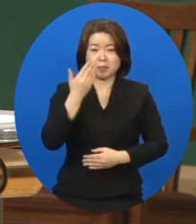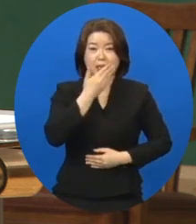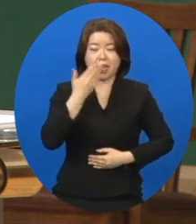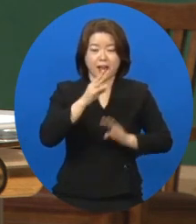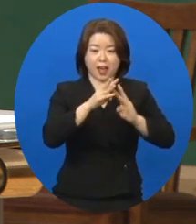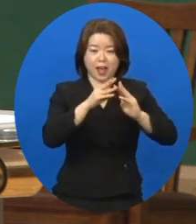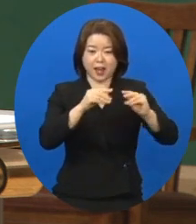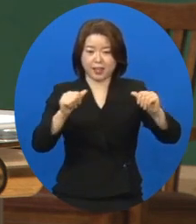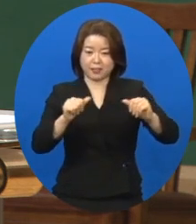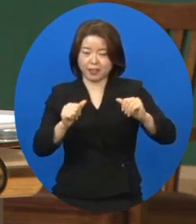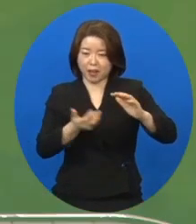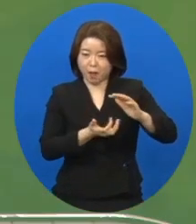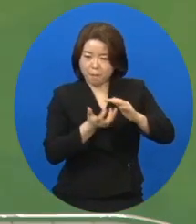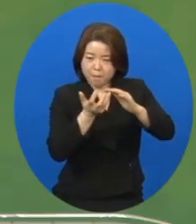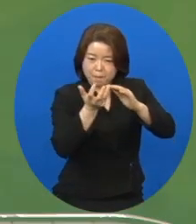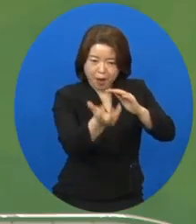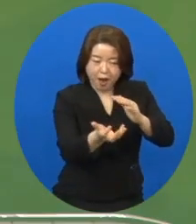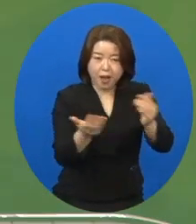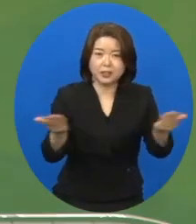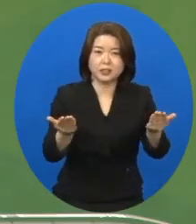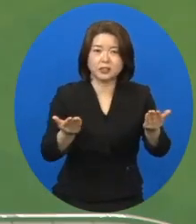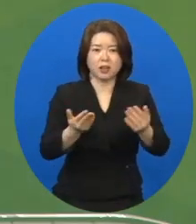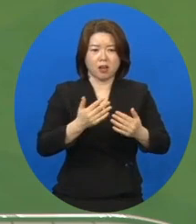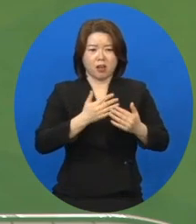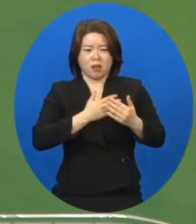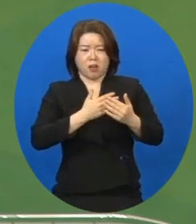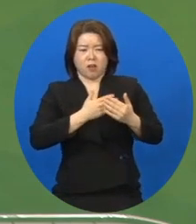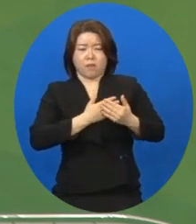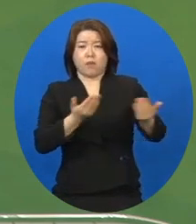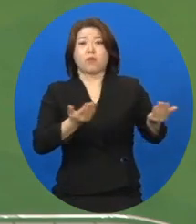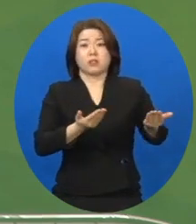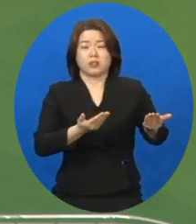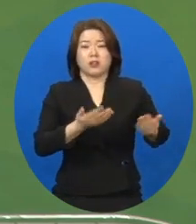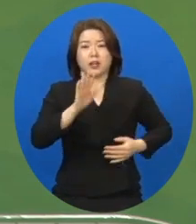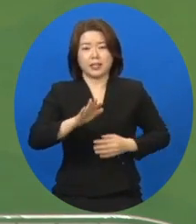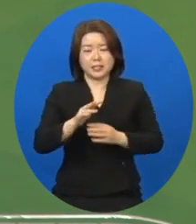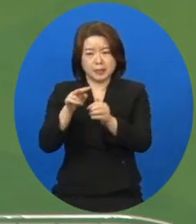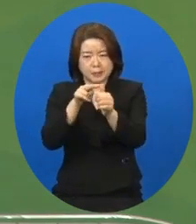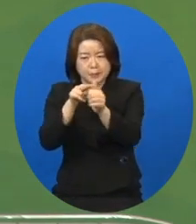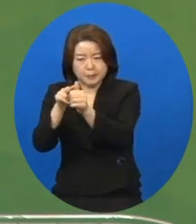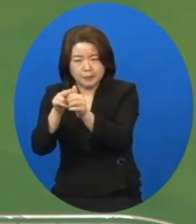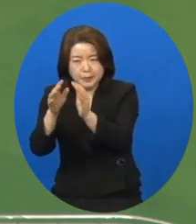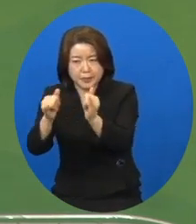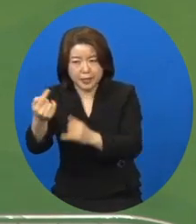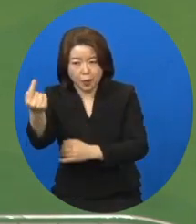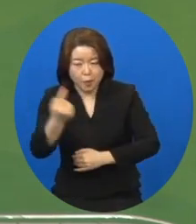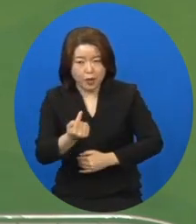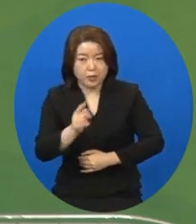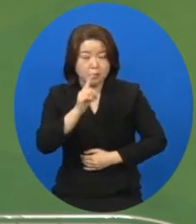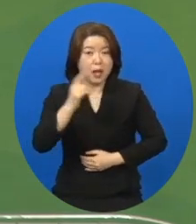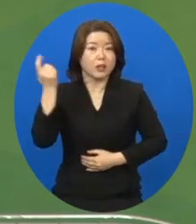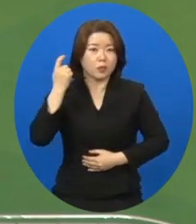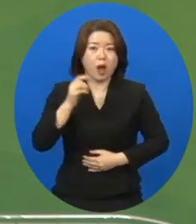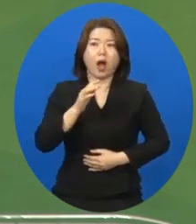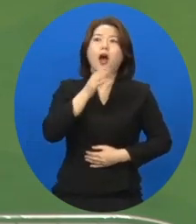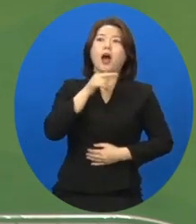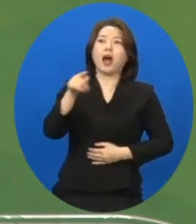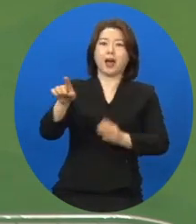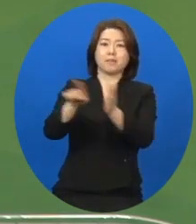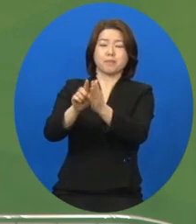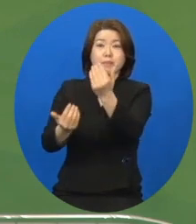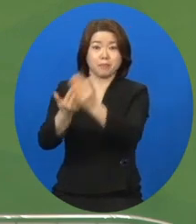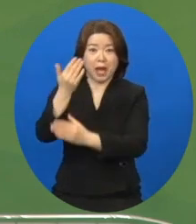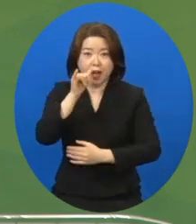참 두려운 일이었지만 정탐꾼의 보고를 듣고 그들에게 믿음이 생겼습니다. 아, 가나안